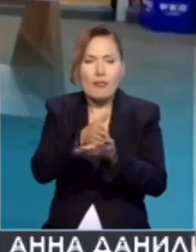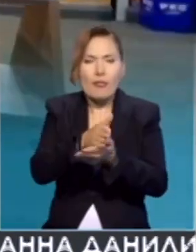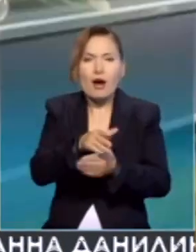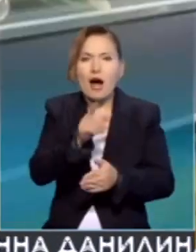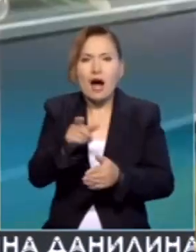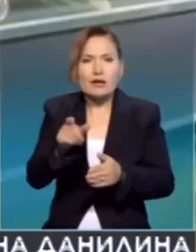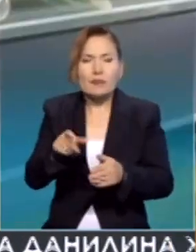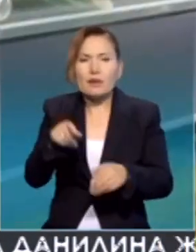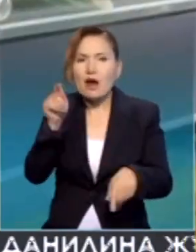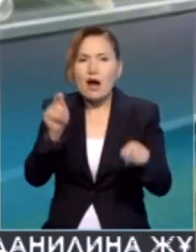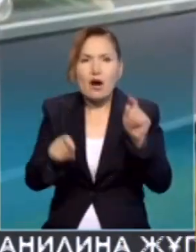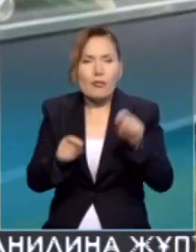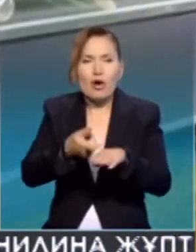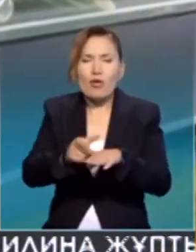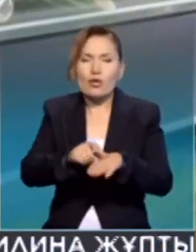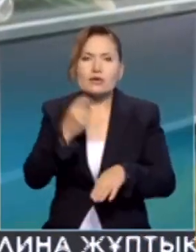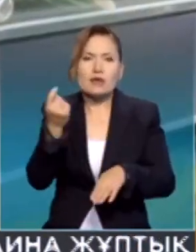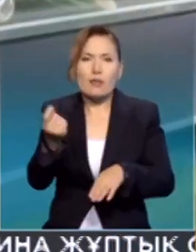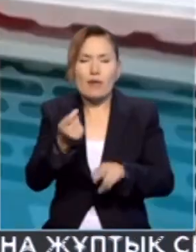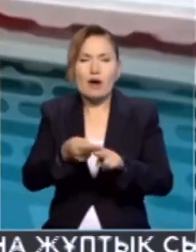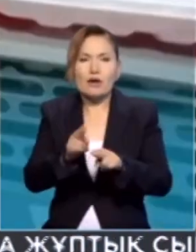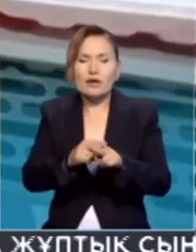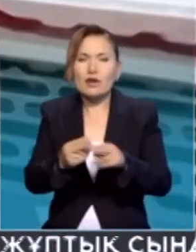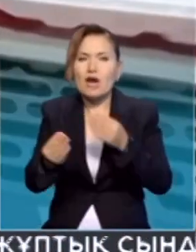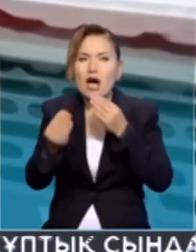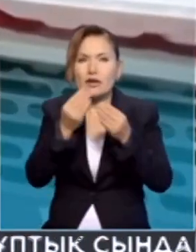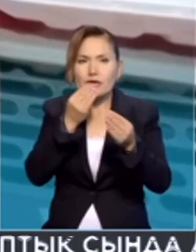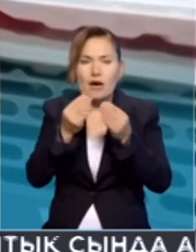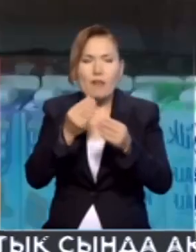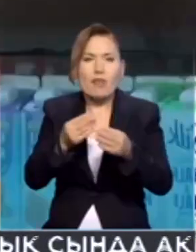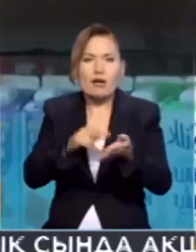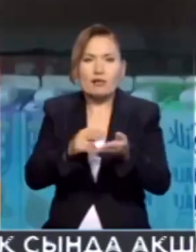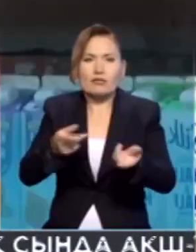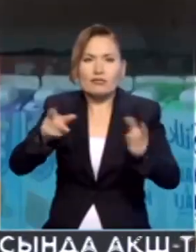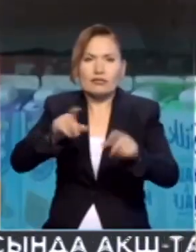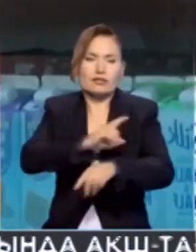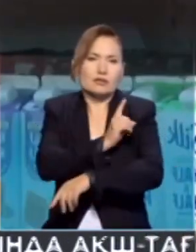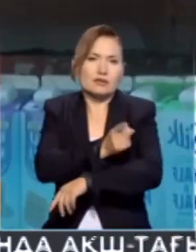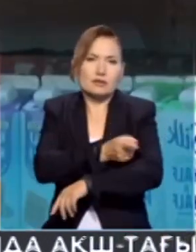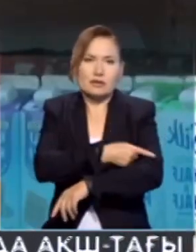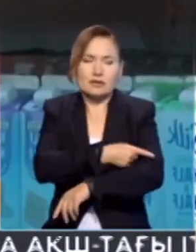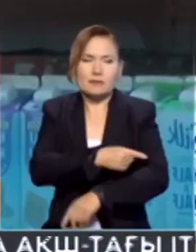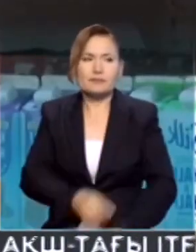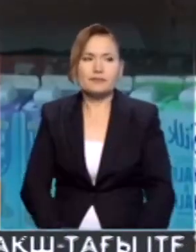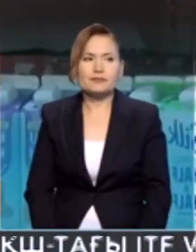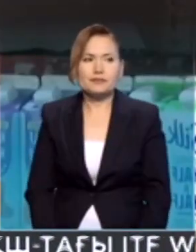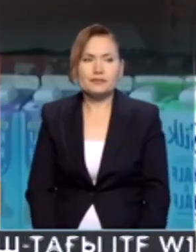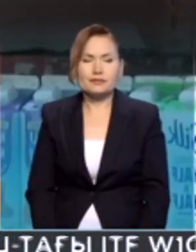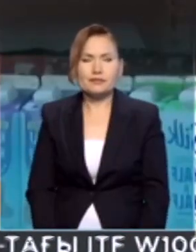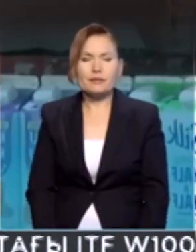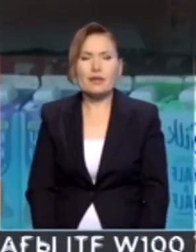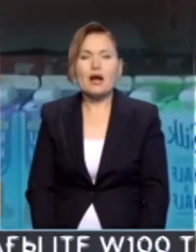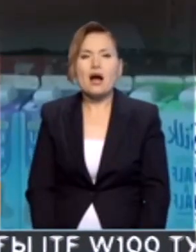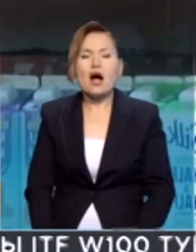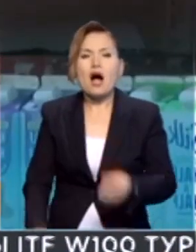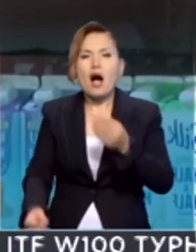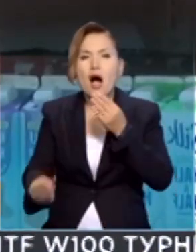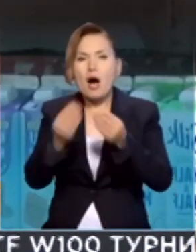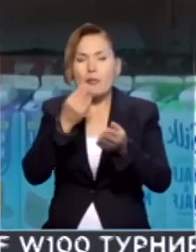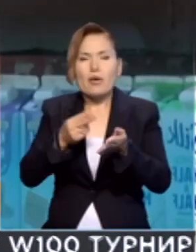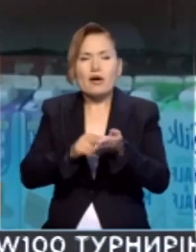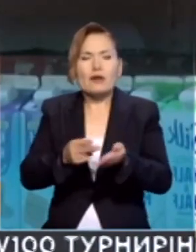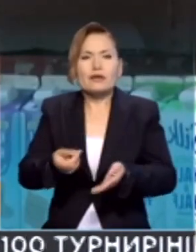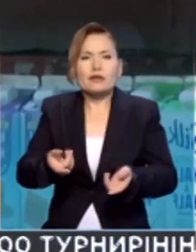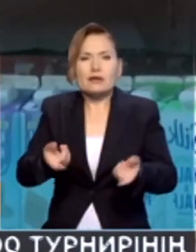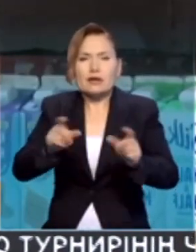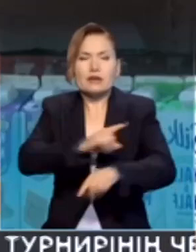azaydı. Kirgin jürtün özü kerek jarağın bay akşa kos-kostap alıp jatkan jok. You know, the basics like eggs. Азык-түлүк багасы катты